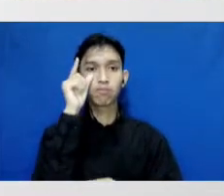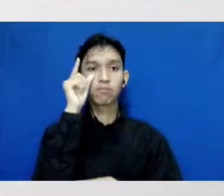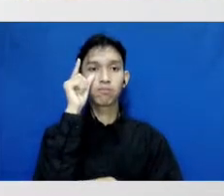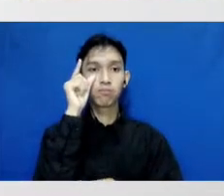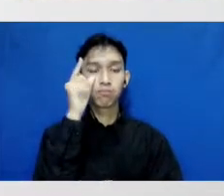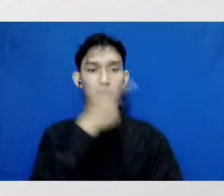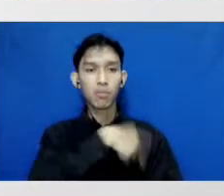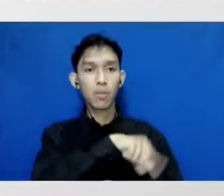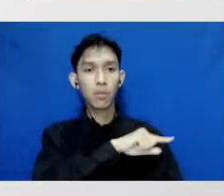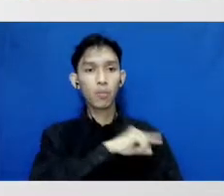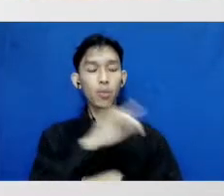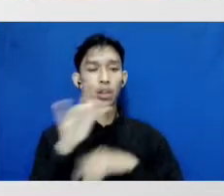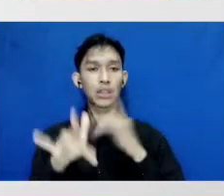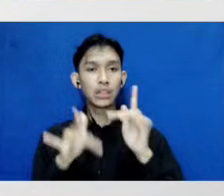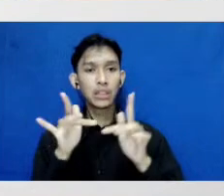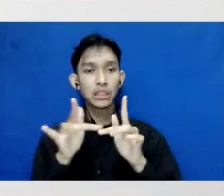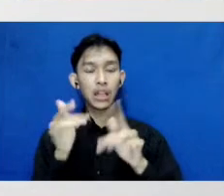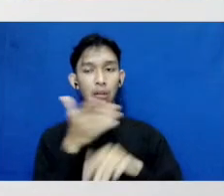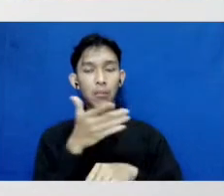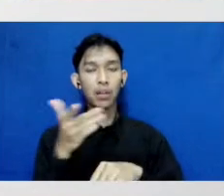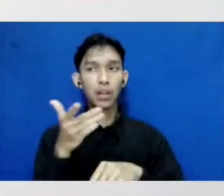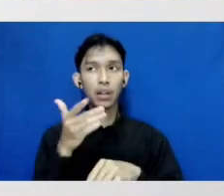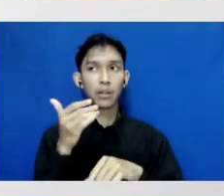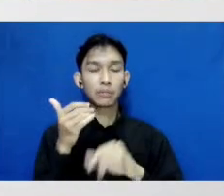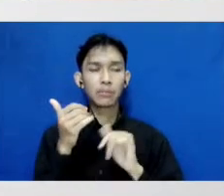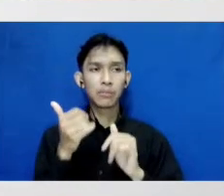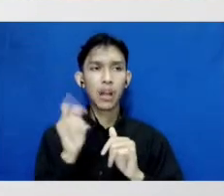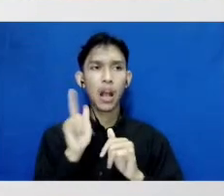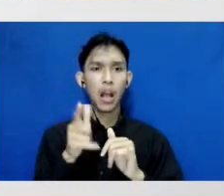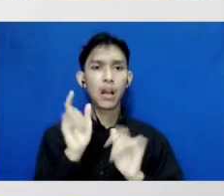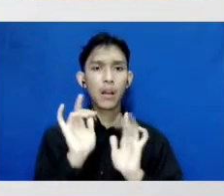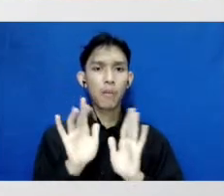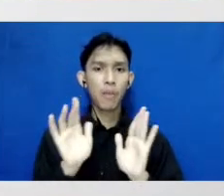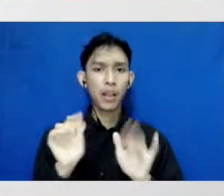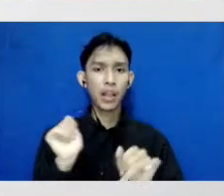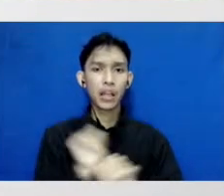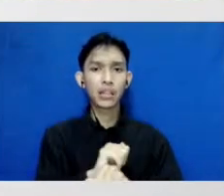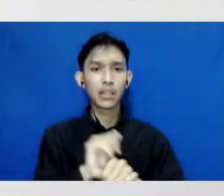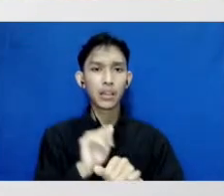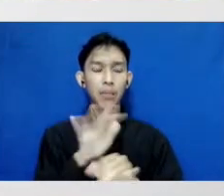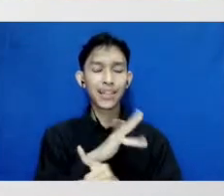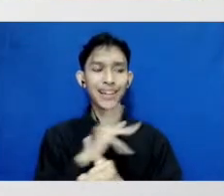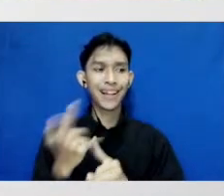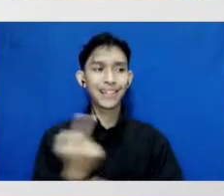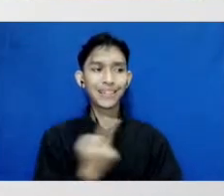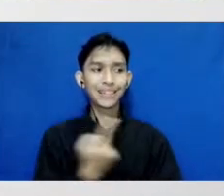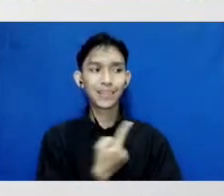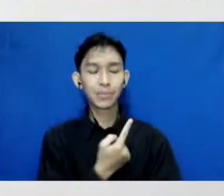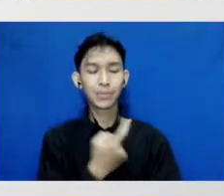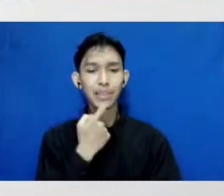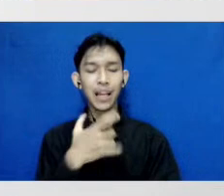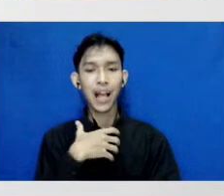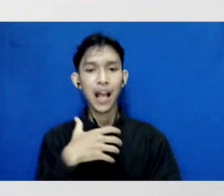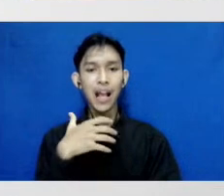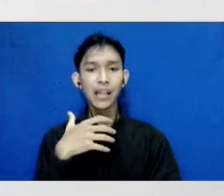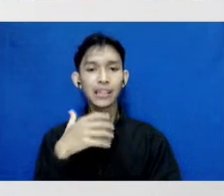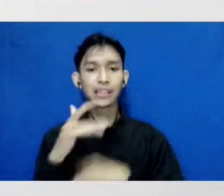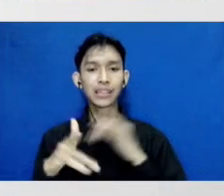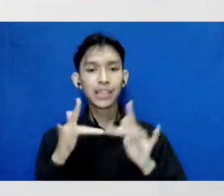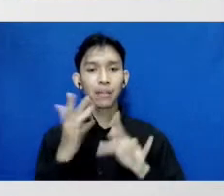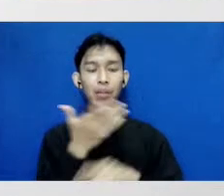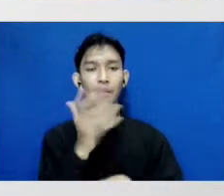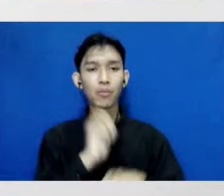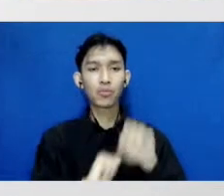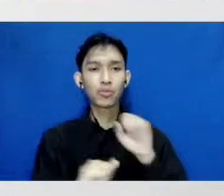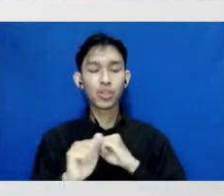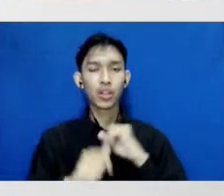digitalnya, di mana mereka juga ada banyak kerja masyarakat sipil yang terkait dengan hak-hak digital, di mana mereka berusaha mendorong